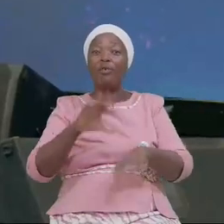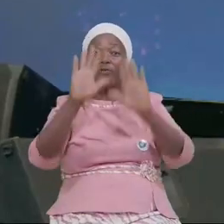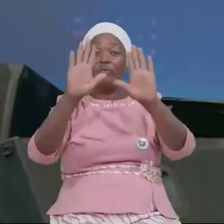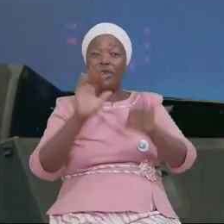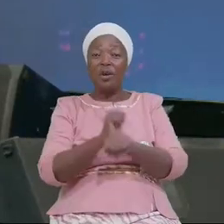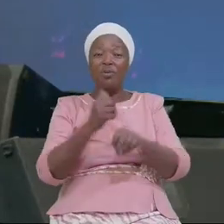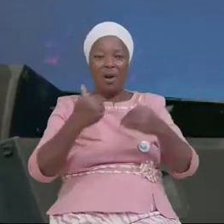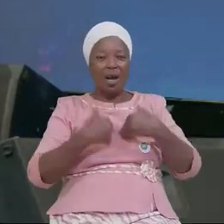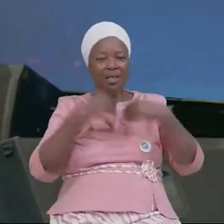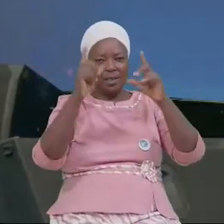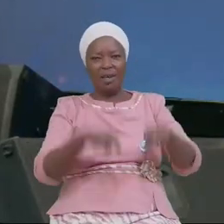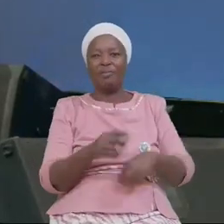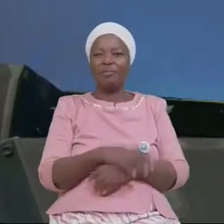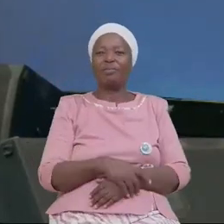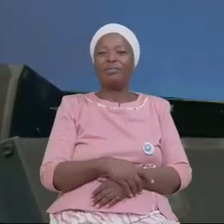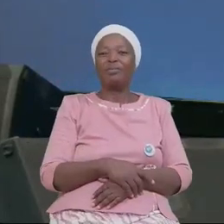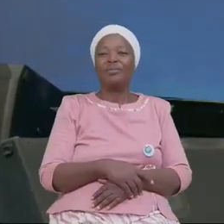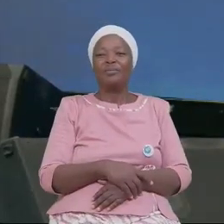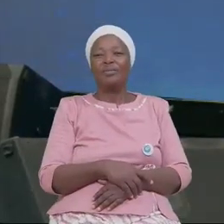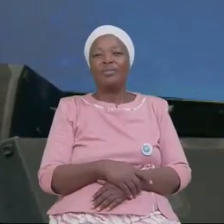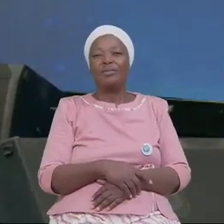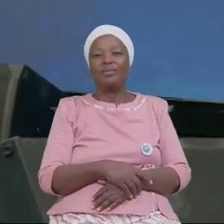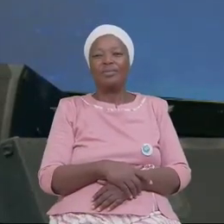allez recevoir ce miracle.